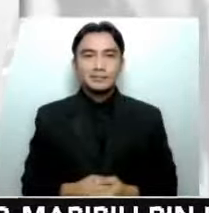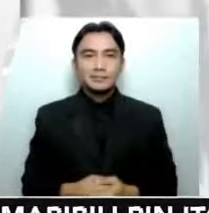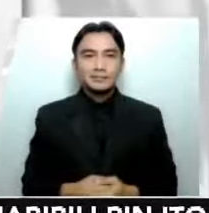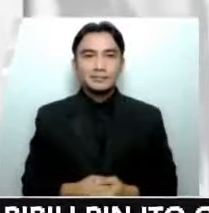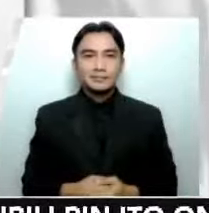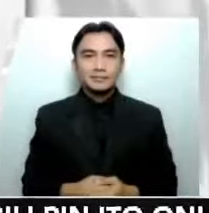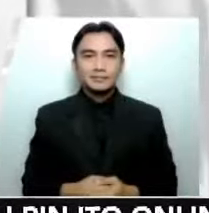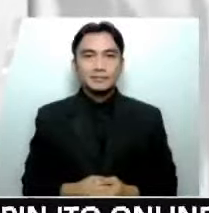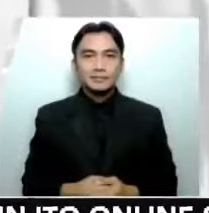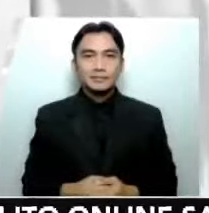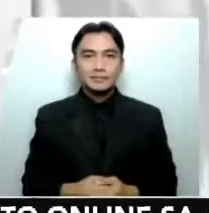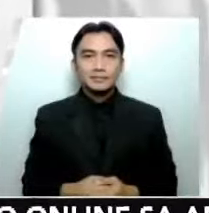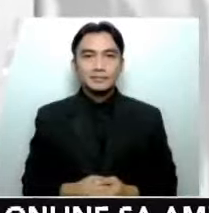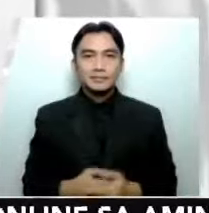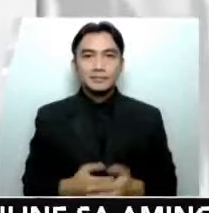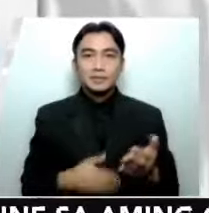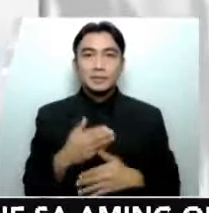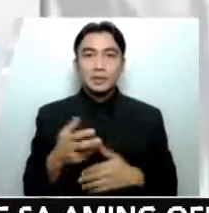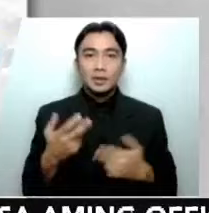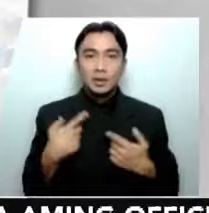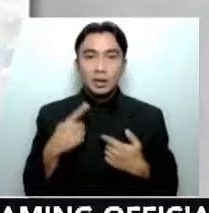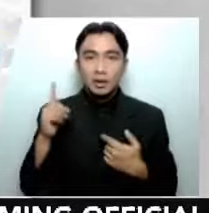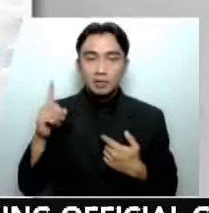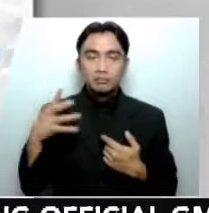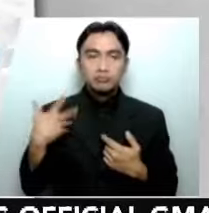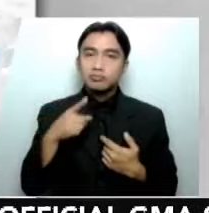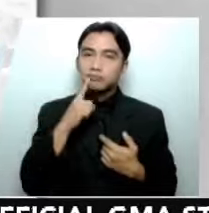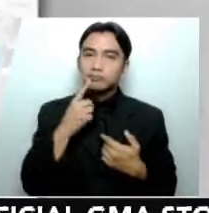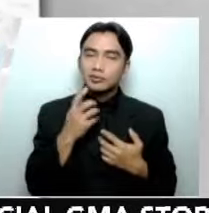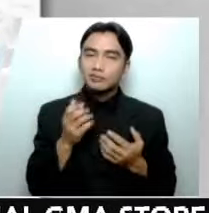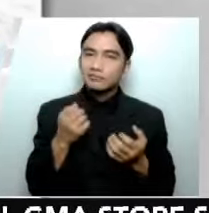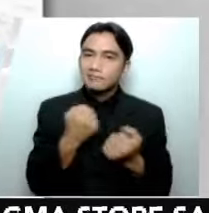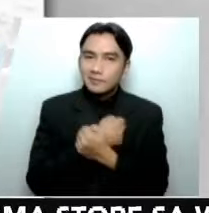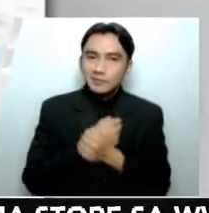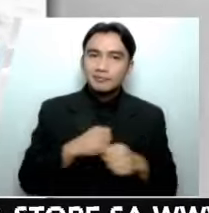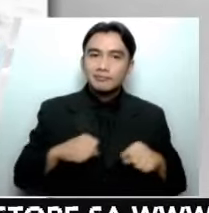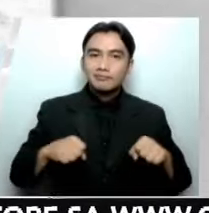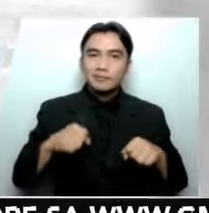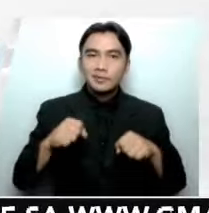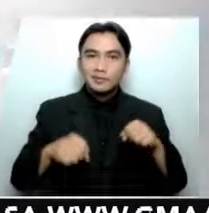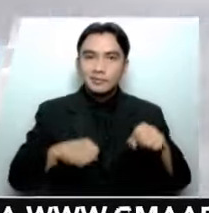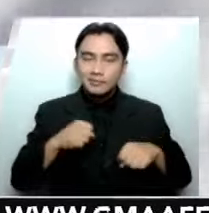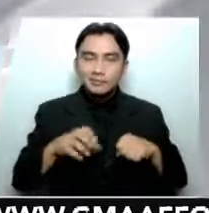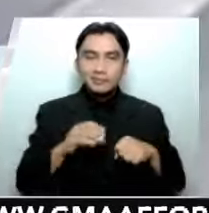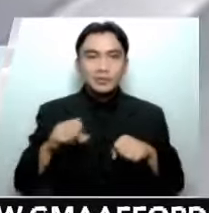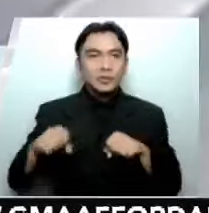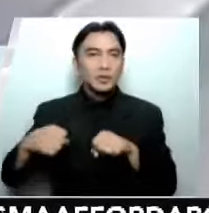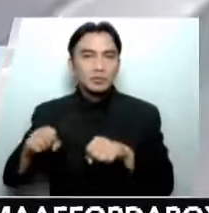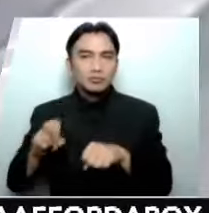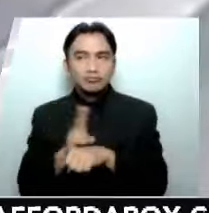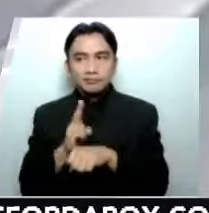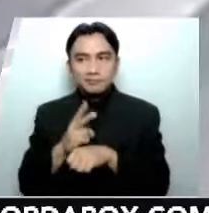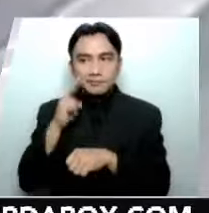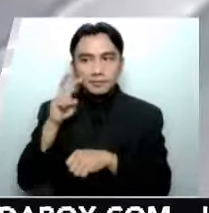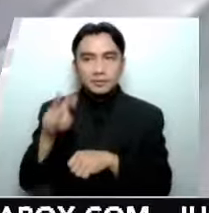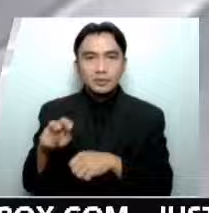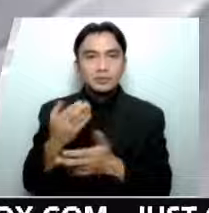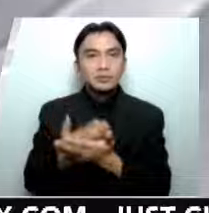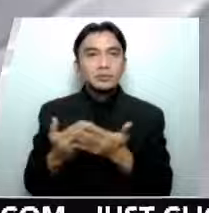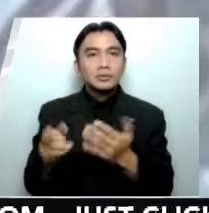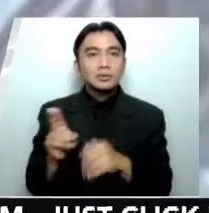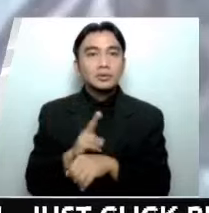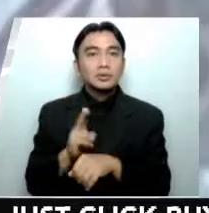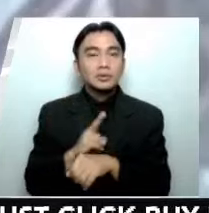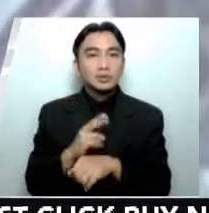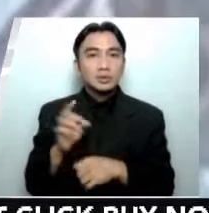At bilang isang biking enthusiast, mga patapong pyesa ng motorsiklo ang paborito niyang gamitin. Gaya na lamang sa kanyang Bob Marley